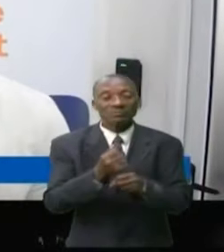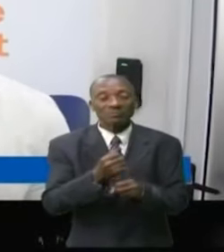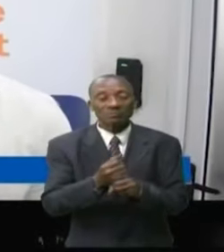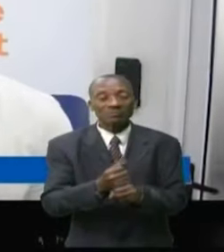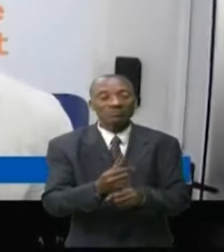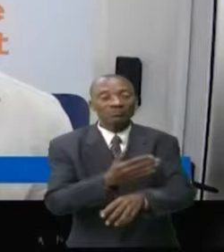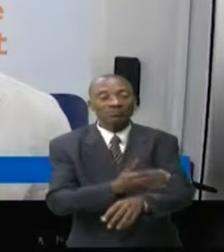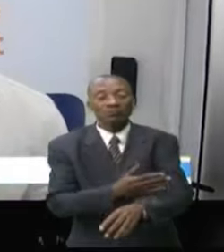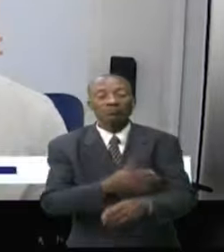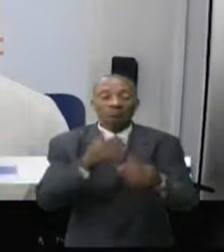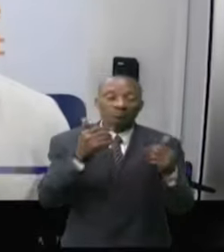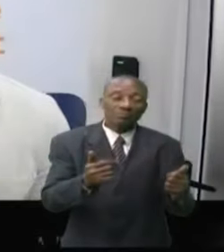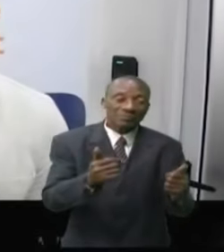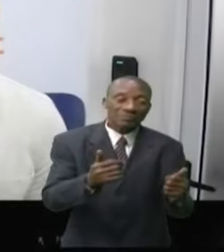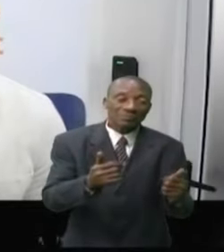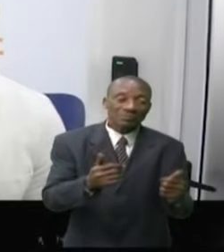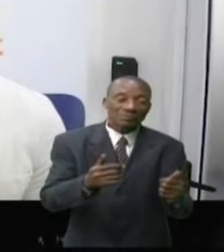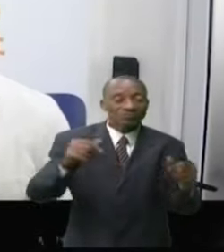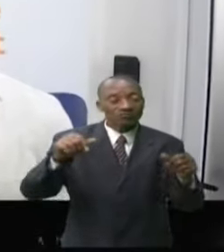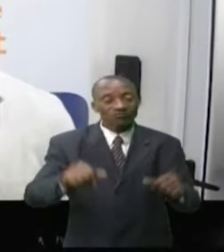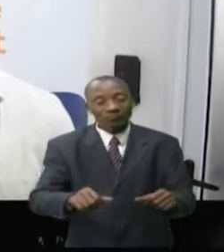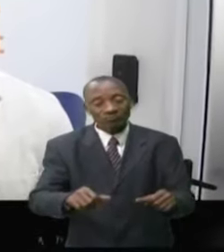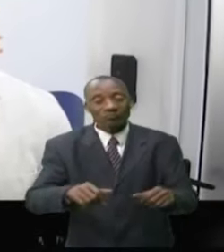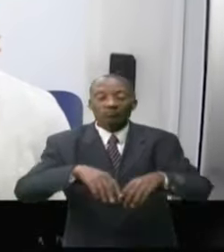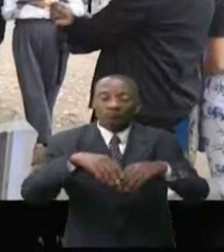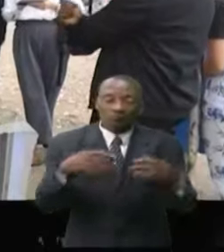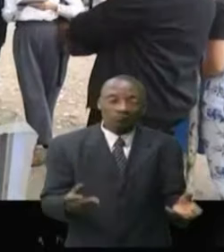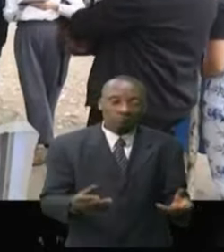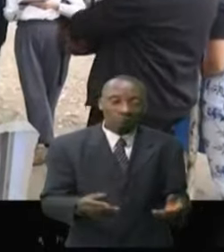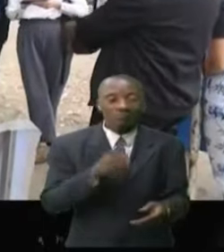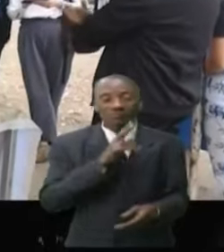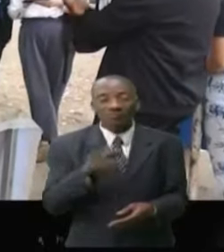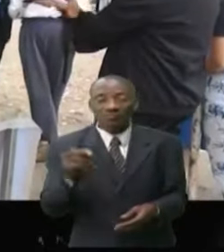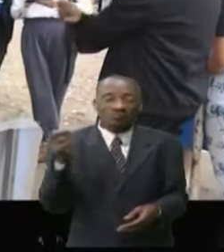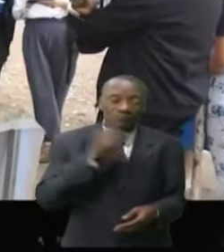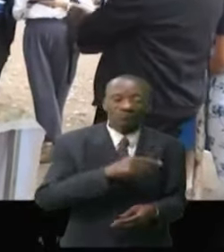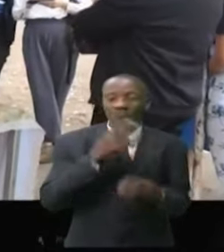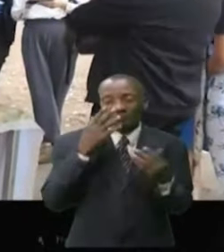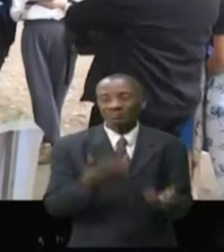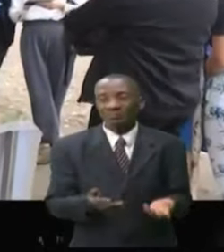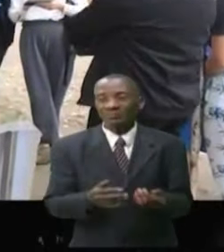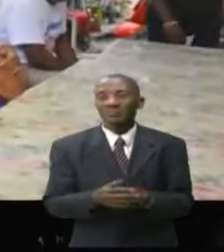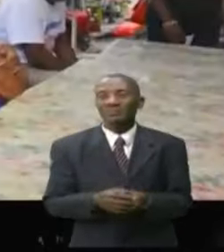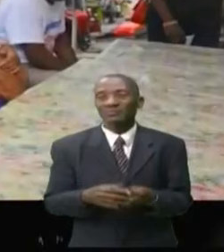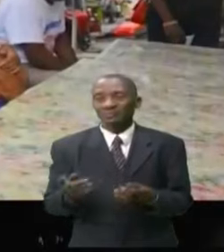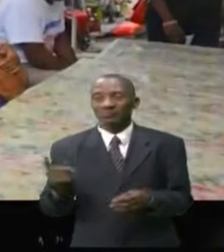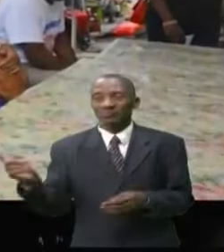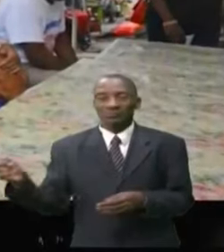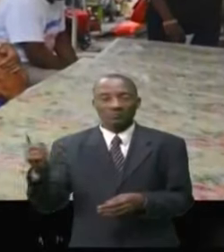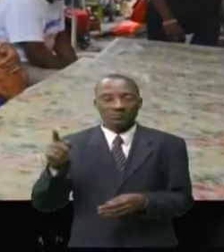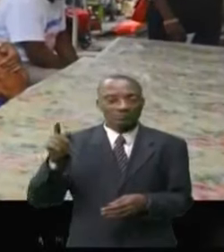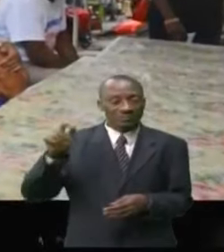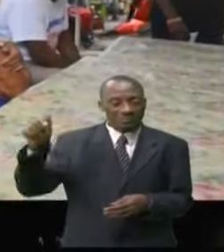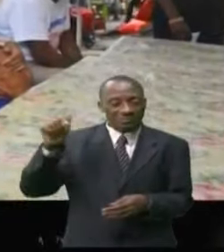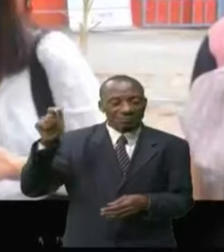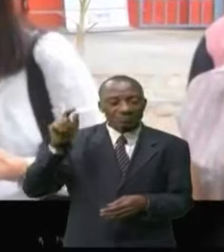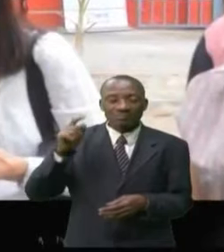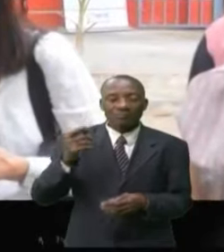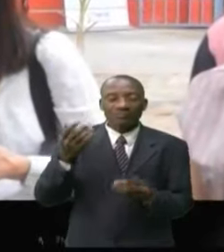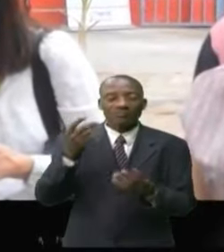c'est là où on trouve l'un des plus actifs centres d'excellence et et ce centre c'est un centre C